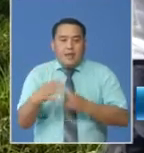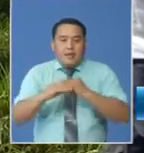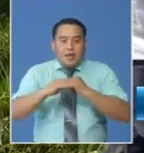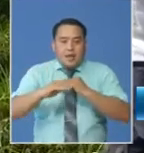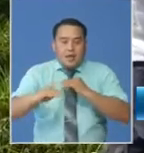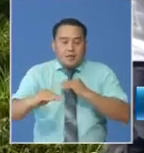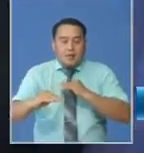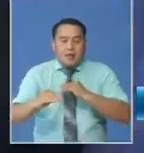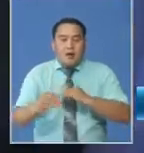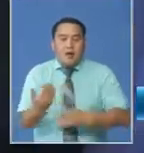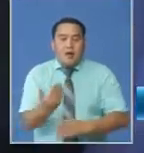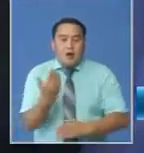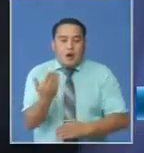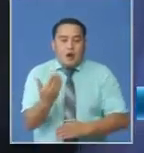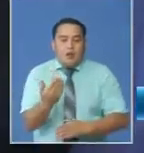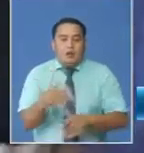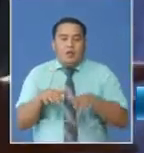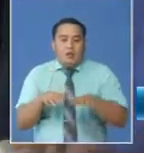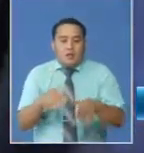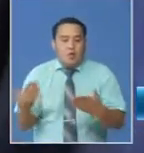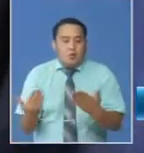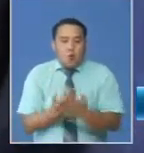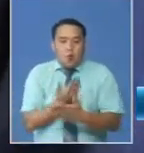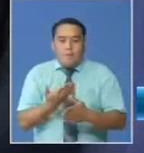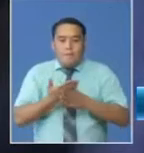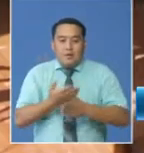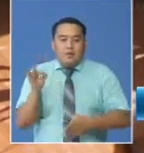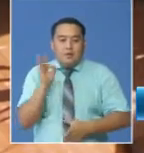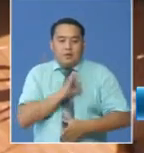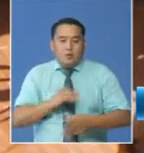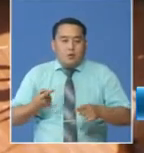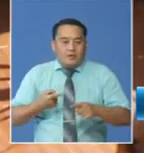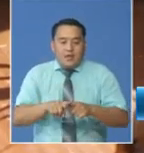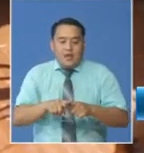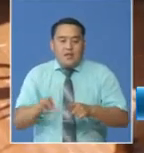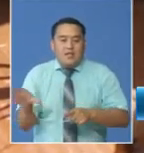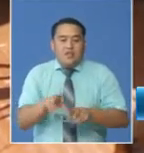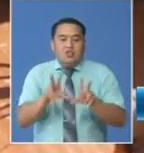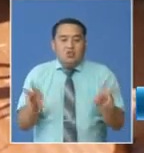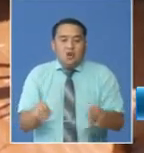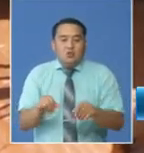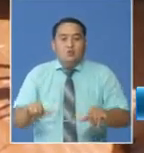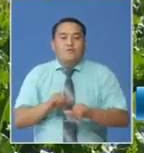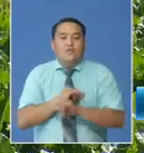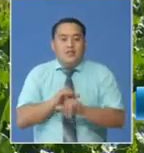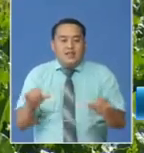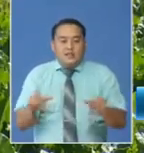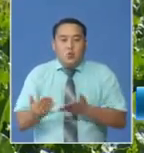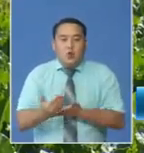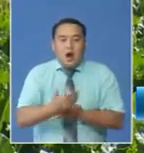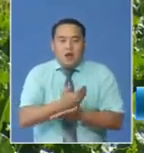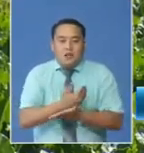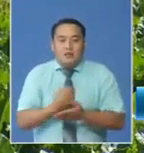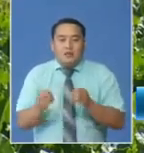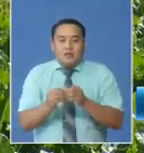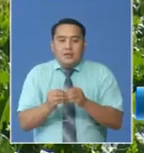сладким корнеплодом. И хотя для них это дело новое, благодаря применению передовых технологий есть все шансы увеличить урожайность. Рядом расположились